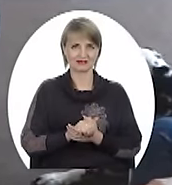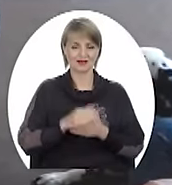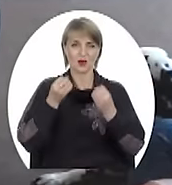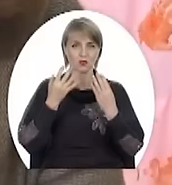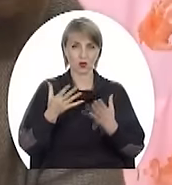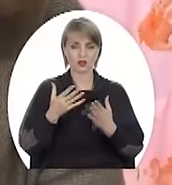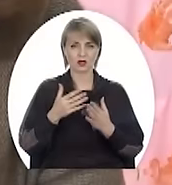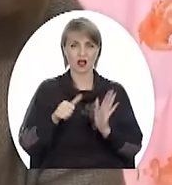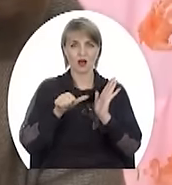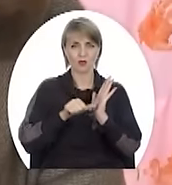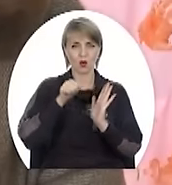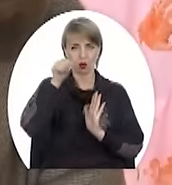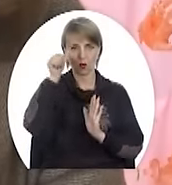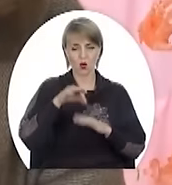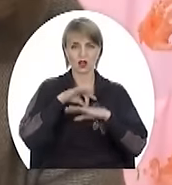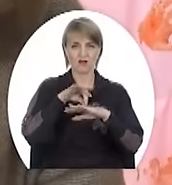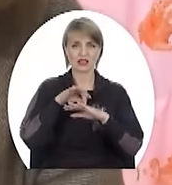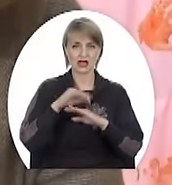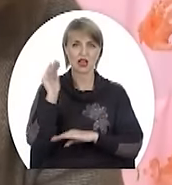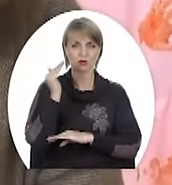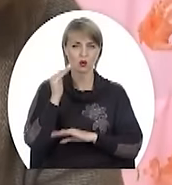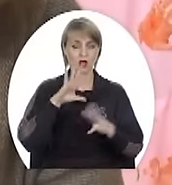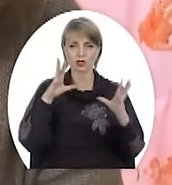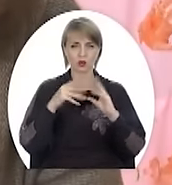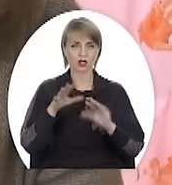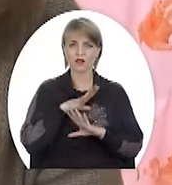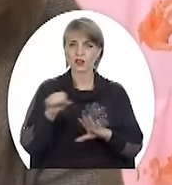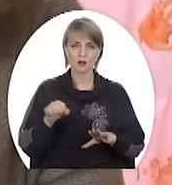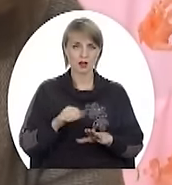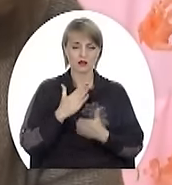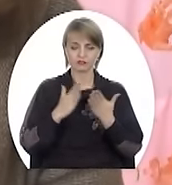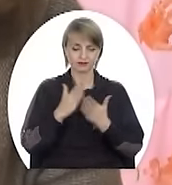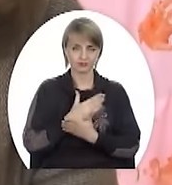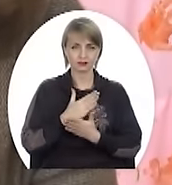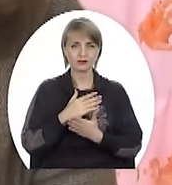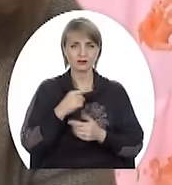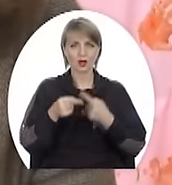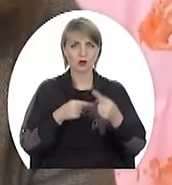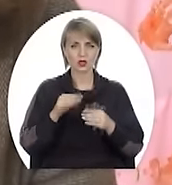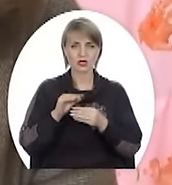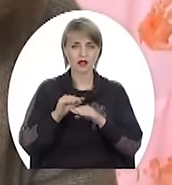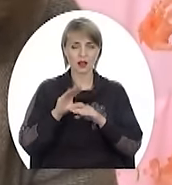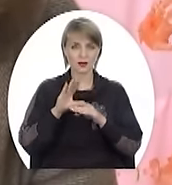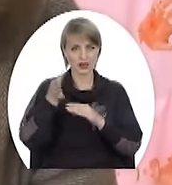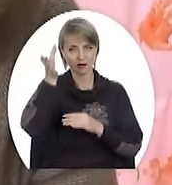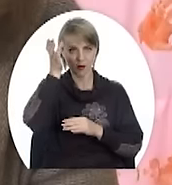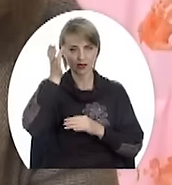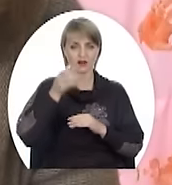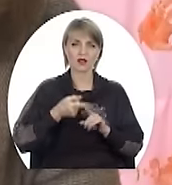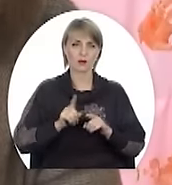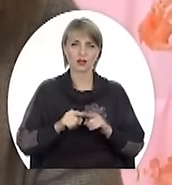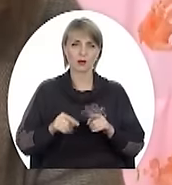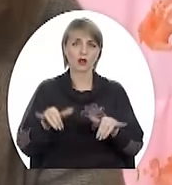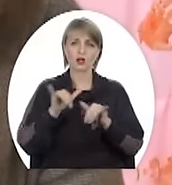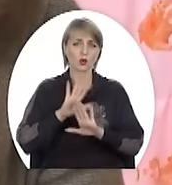Мы вот просто полгода возили ребенка, результатов не было никаких. У них процесс накопительный в